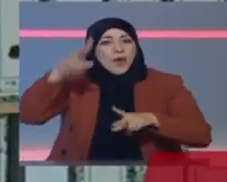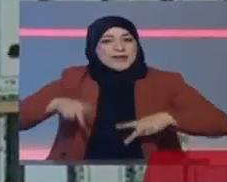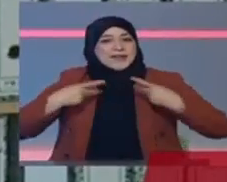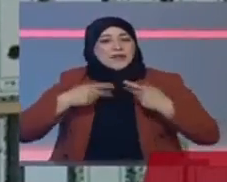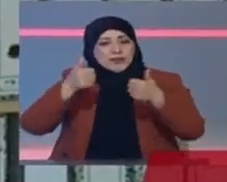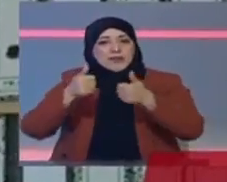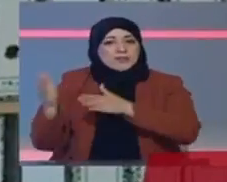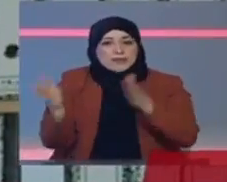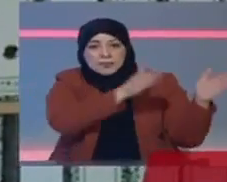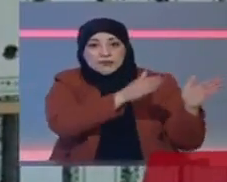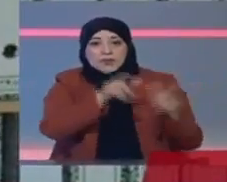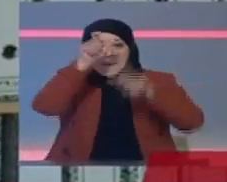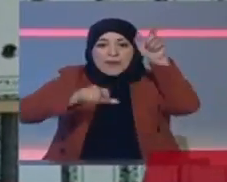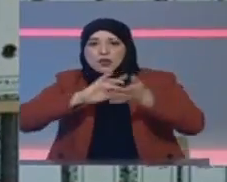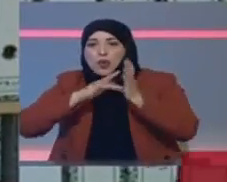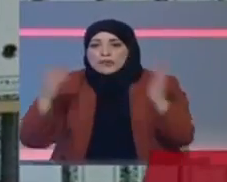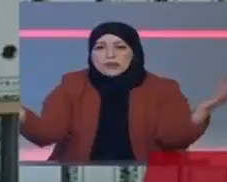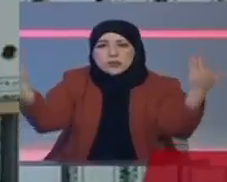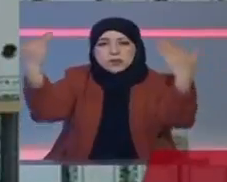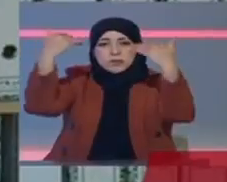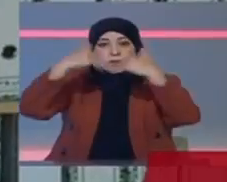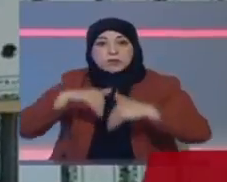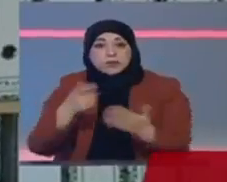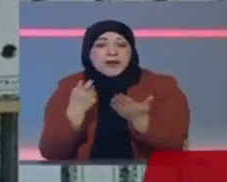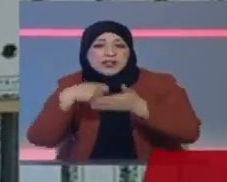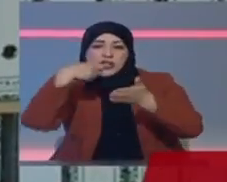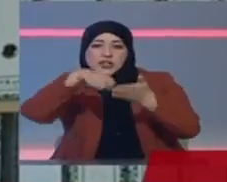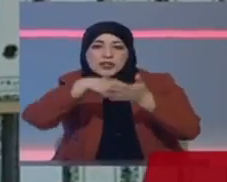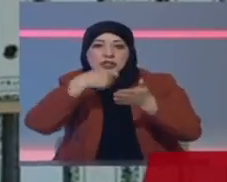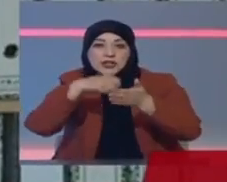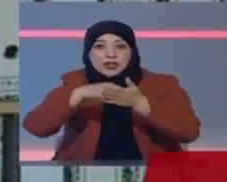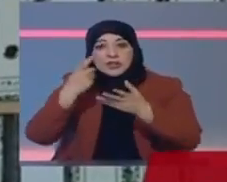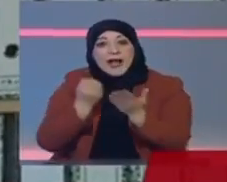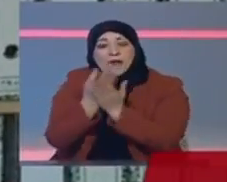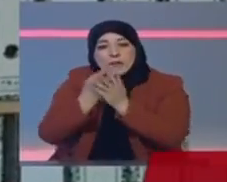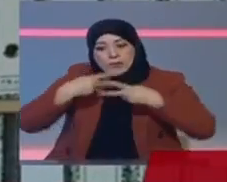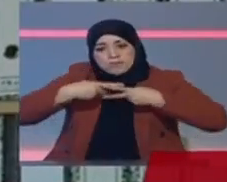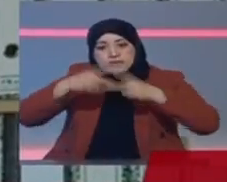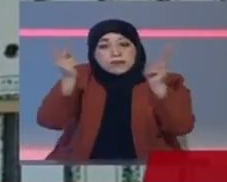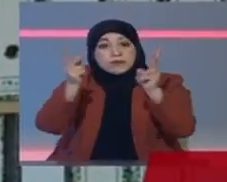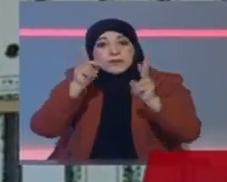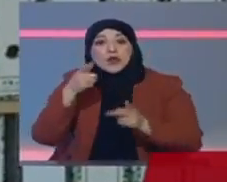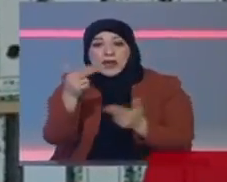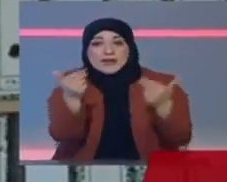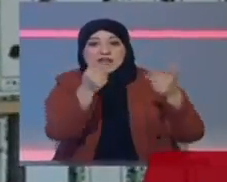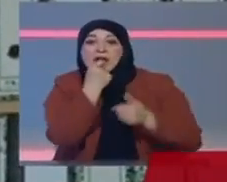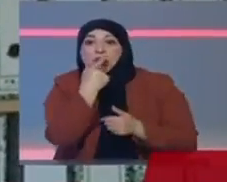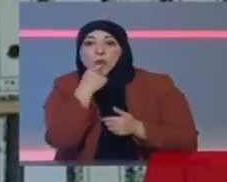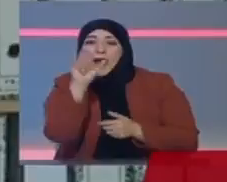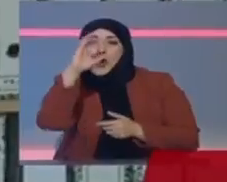المواطنين وهذا مفهوم خصوصا بعد مخرج الاخبار انه الكلوروكين التعاون اه في اه